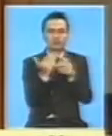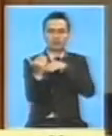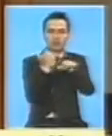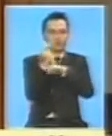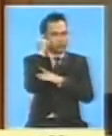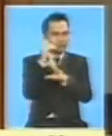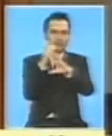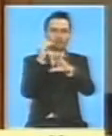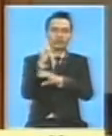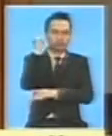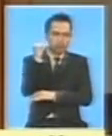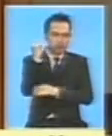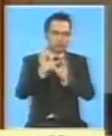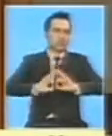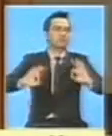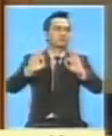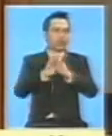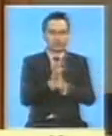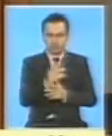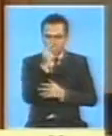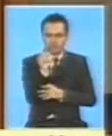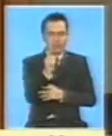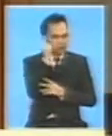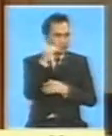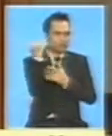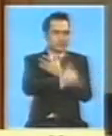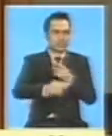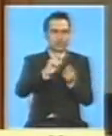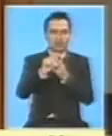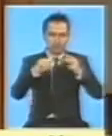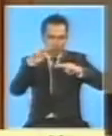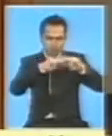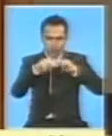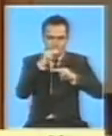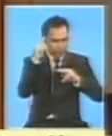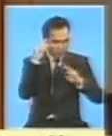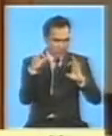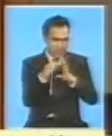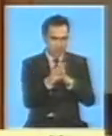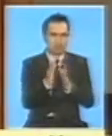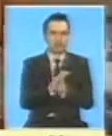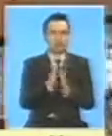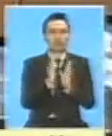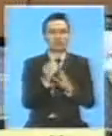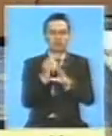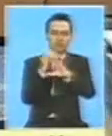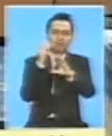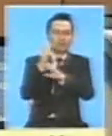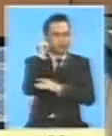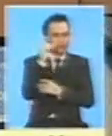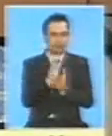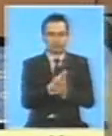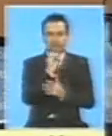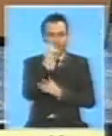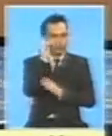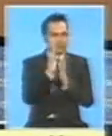ทัวร์รถต่างๆเนี่ยน่าจะต้องติดไอ้เครื่องมือนะครับเมืองนอกเขามีเครื่องมือที่คุมการทำงานของผู้ละขับอ่ะไม่เกิน8เดือน